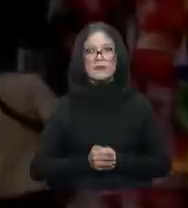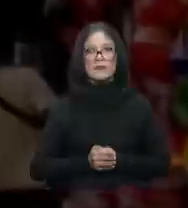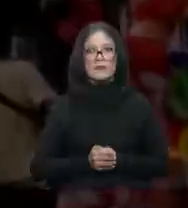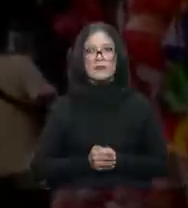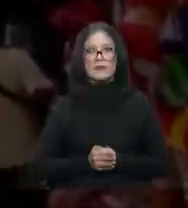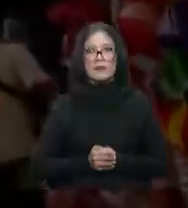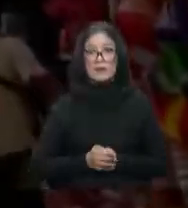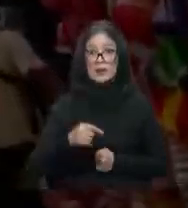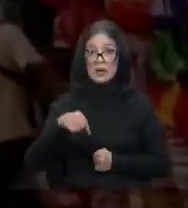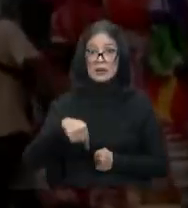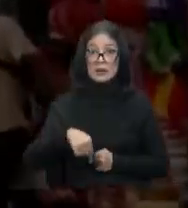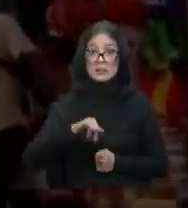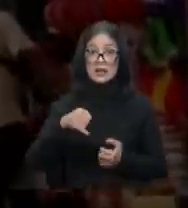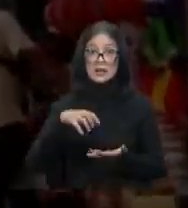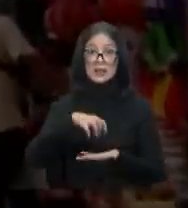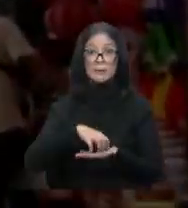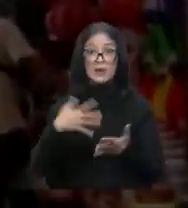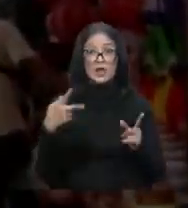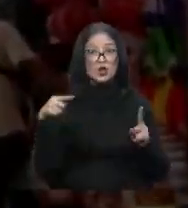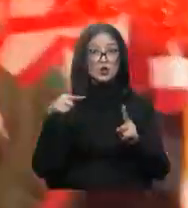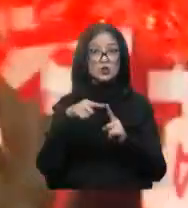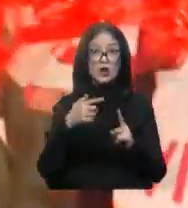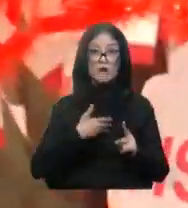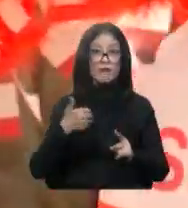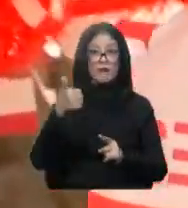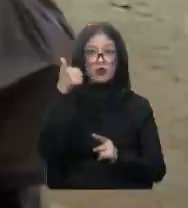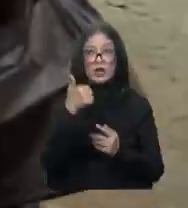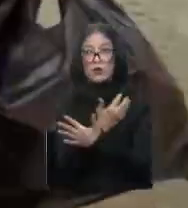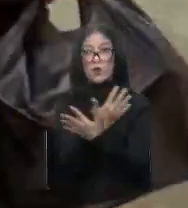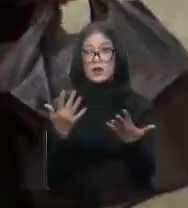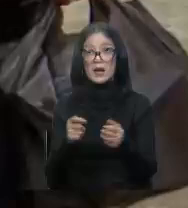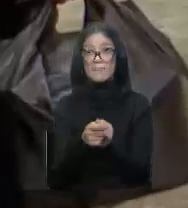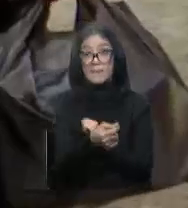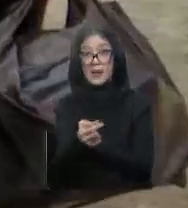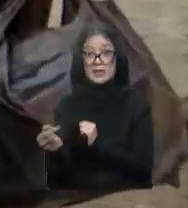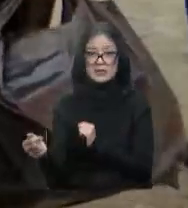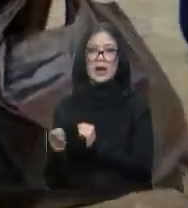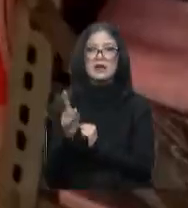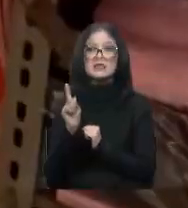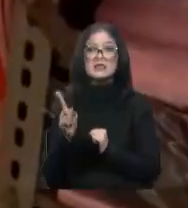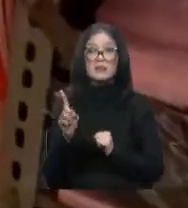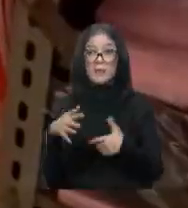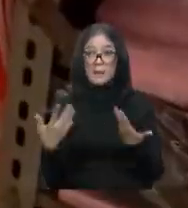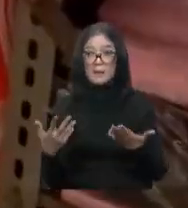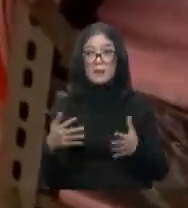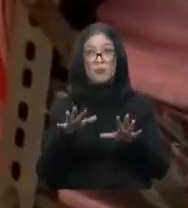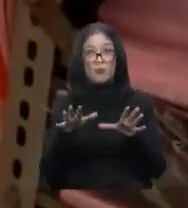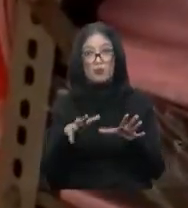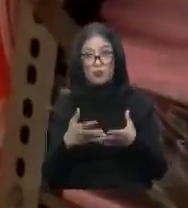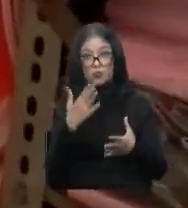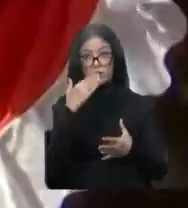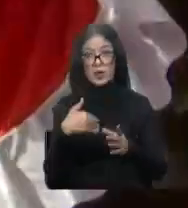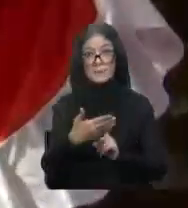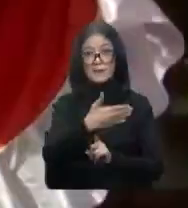ini menjadi tempat ataupun destinasi favorit bagi para masyarakat untuk berbelanja, mengingat ini para produk bendera merah putih ini dijual dari